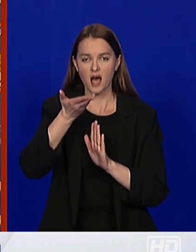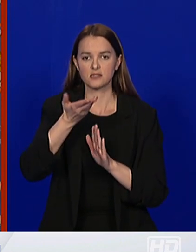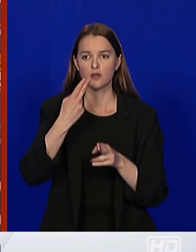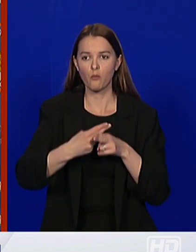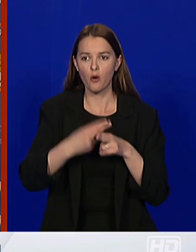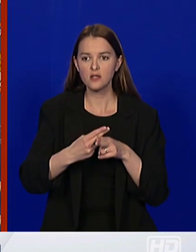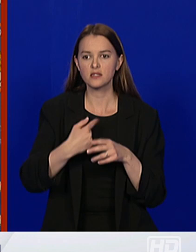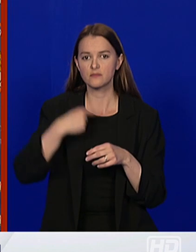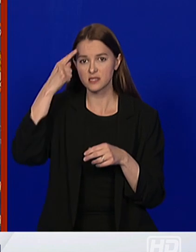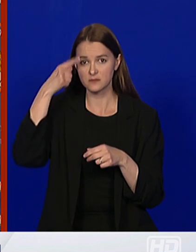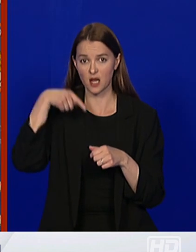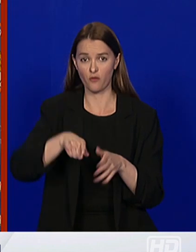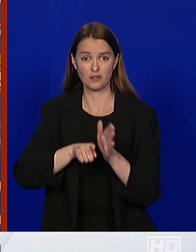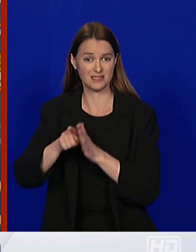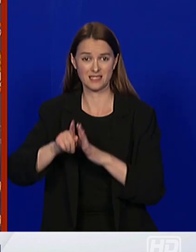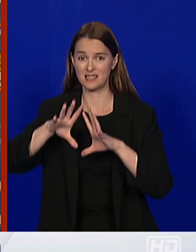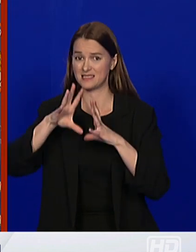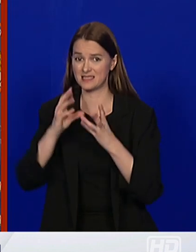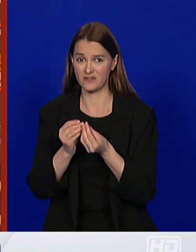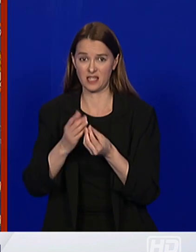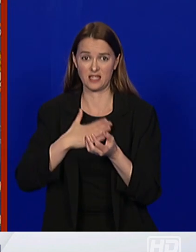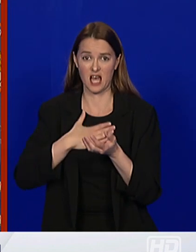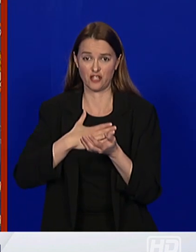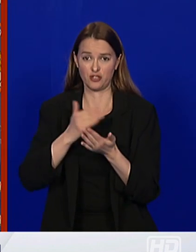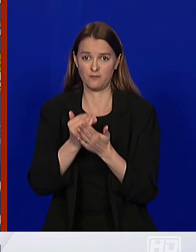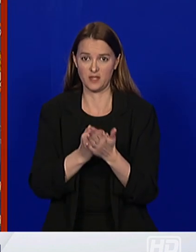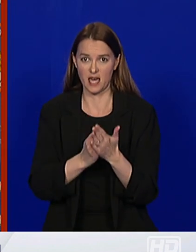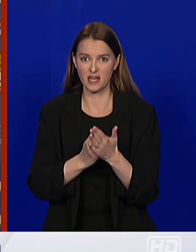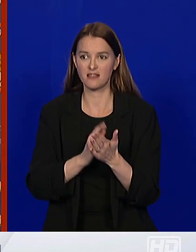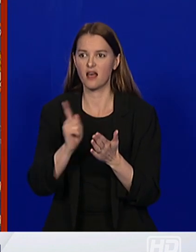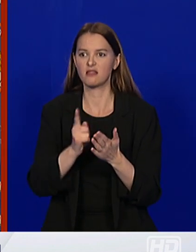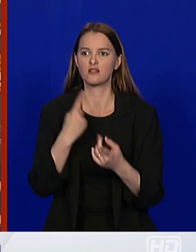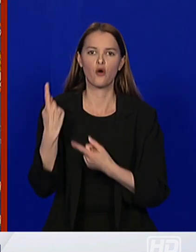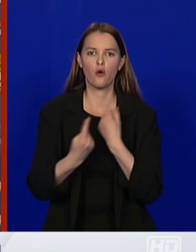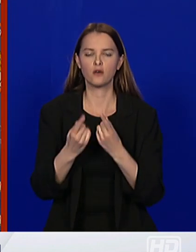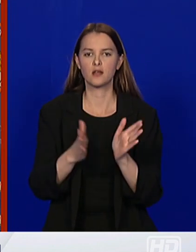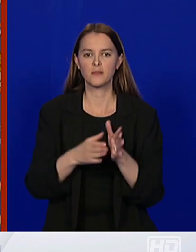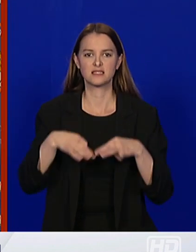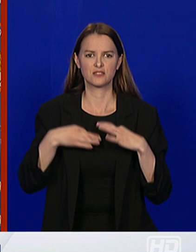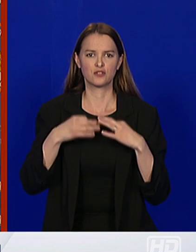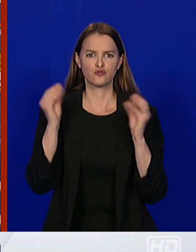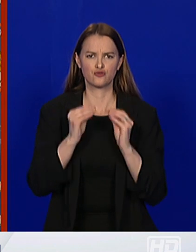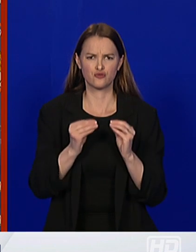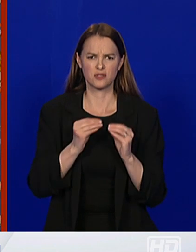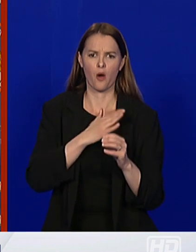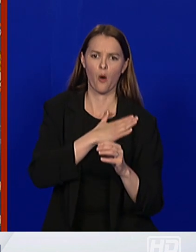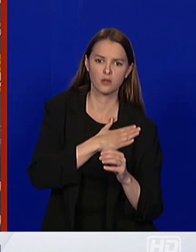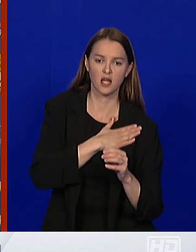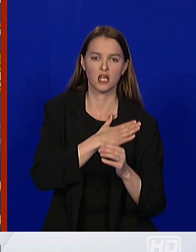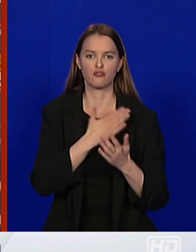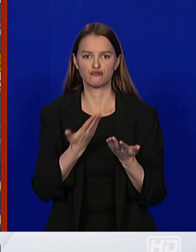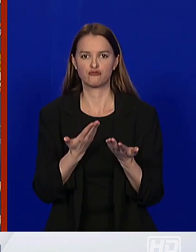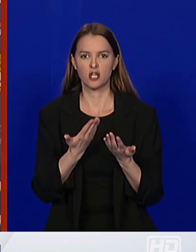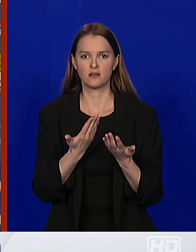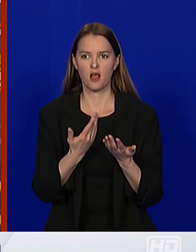ovih mjera, da on ne bi postao preopterećen, a onda bi došli u jedan od scenarija koje